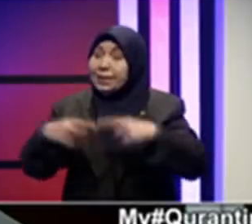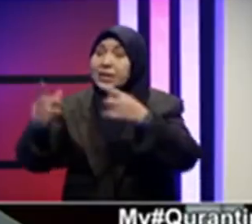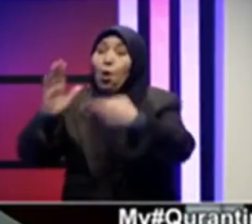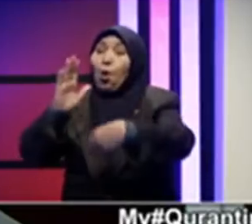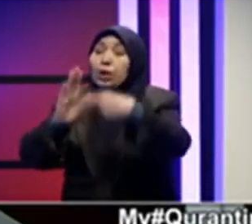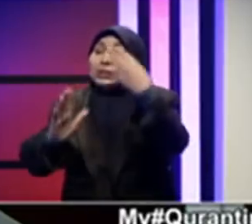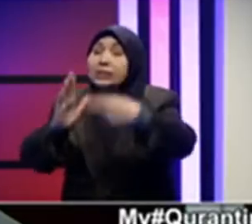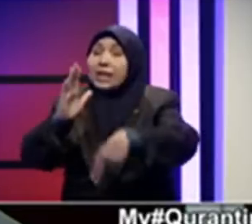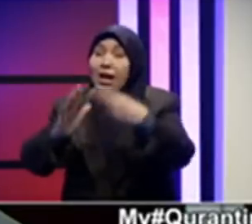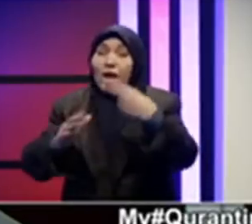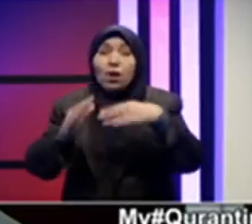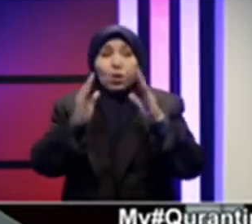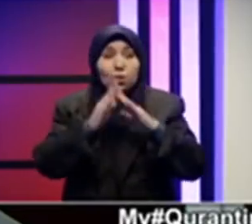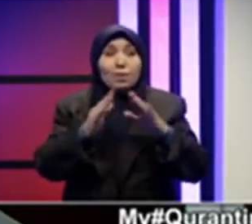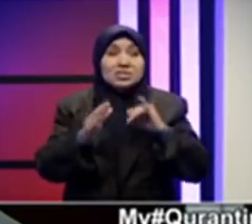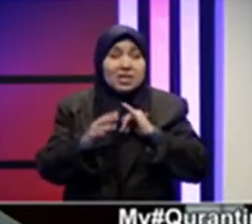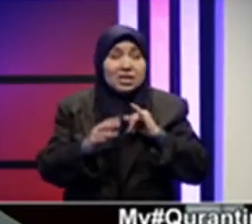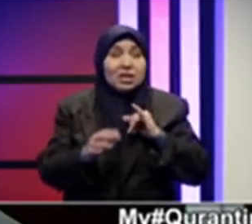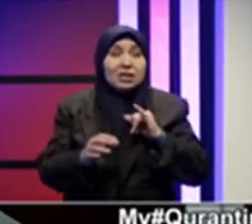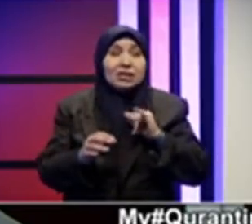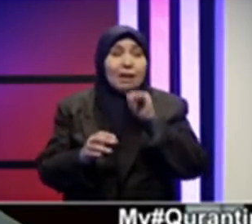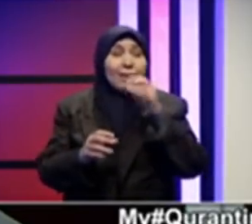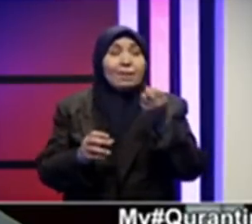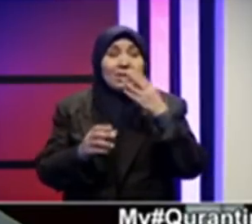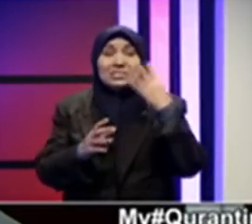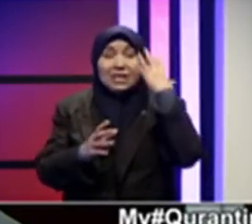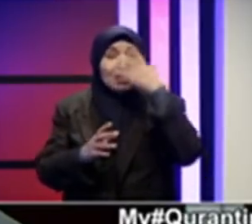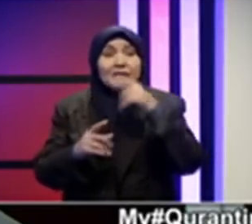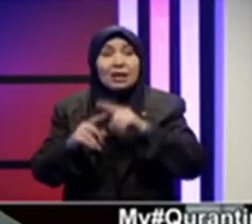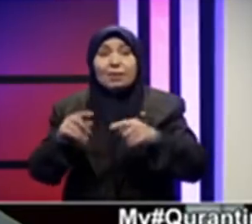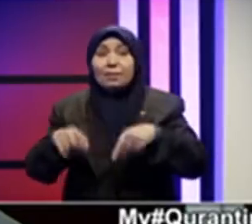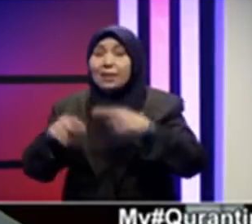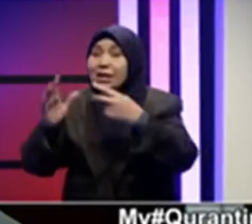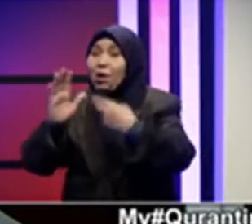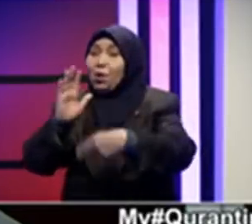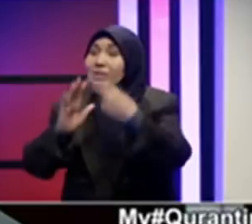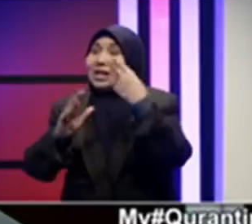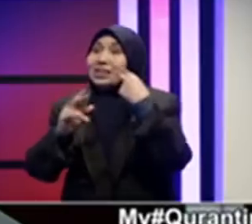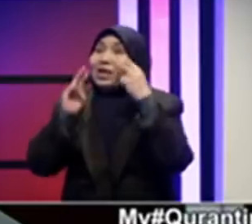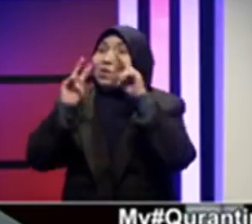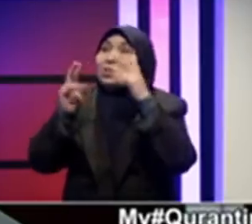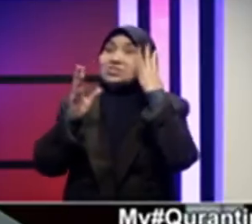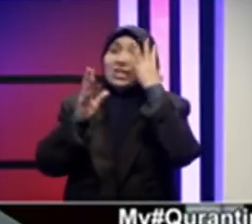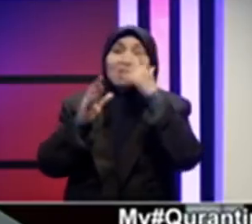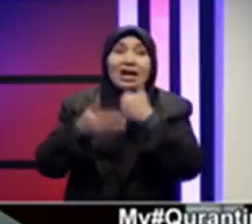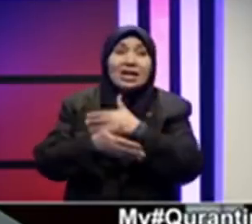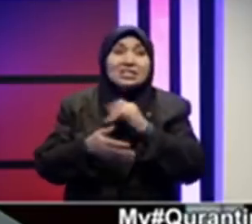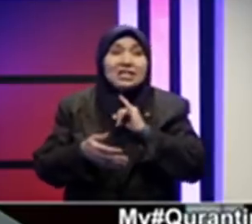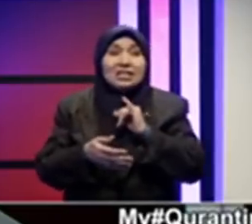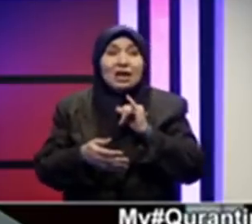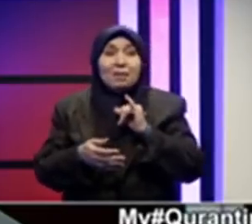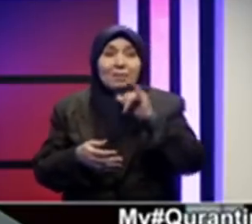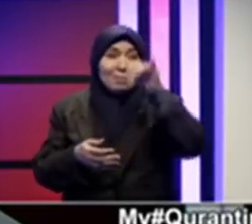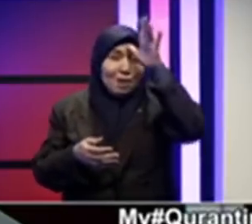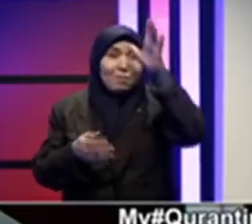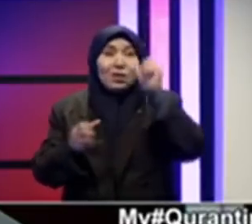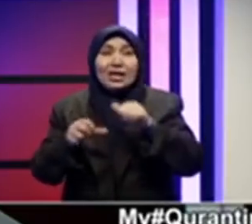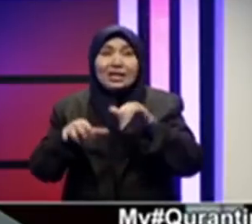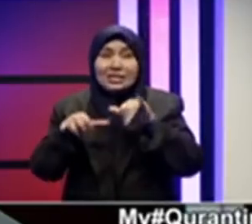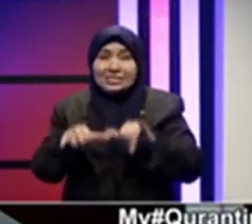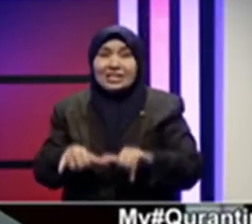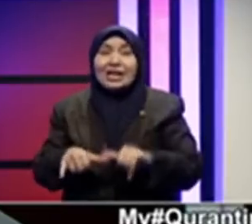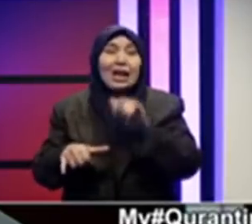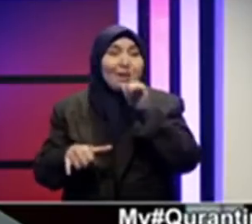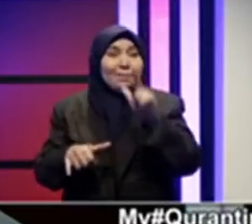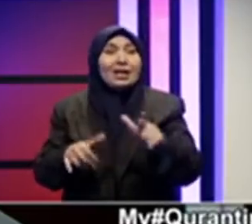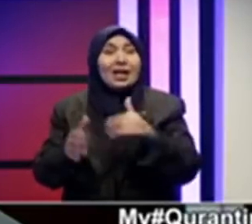ya, kalau rumah kita, kalau rumah saya lah, Ustaz, kan, taklah berapa cantik, kan. Bila pergi hotel tu tengok cantiknya, anak saya cakap, abah, boleh tak kita duduk lama lagi,